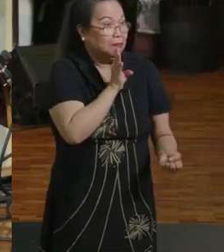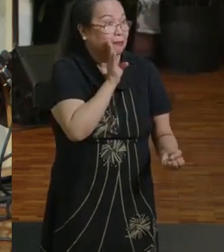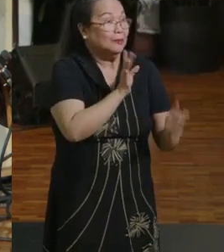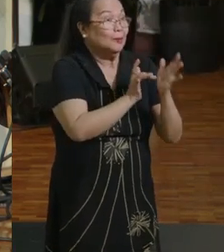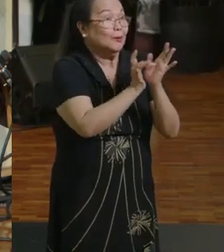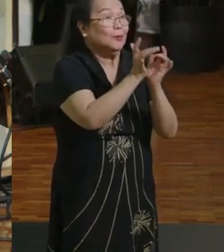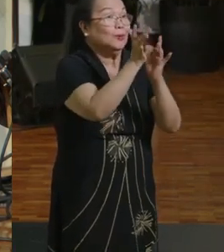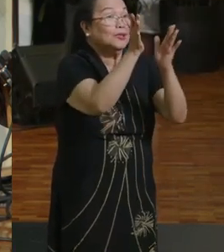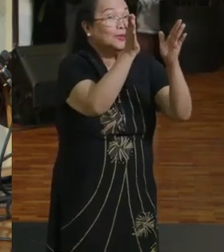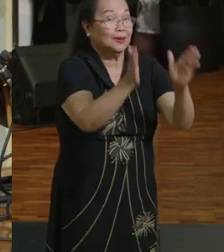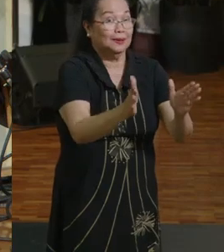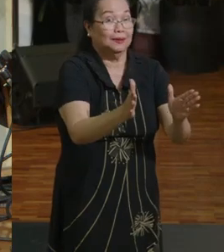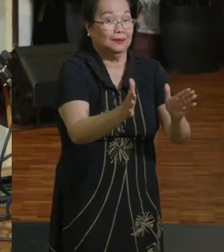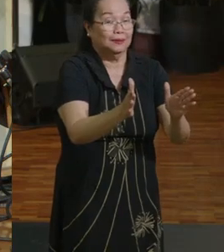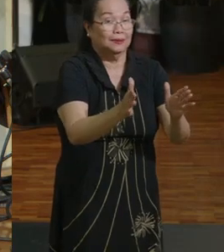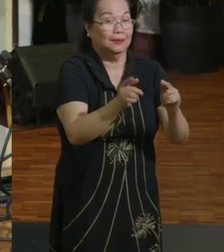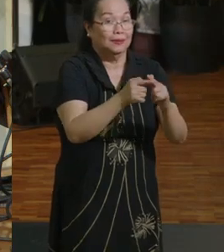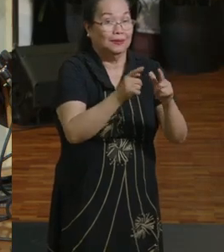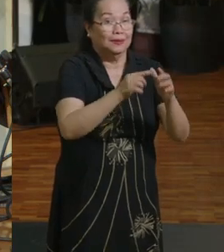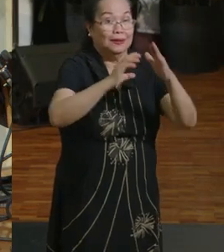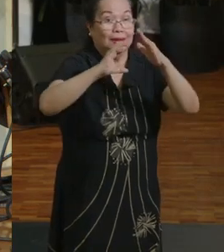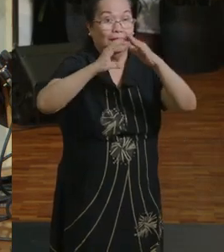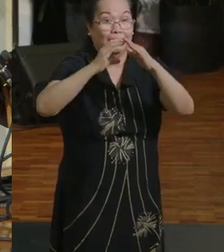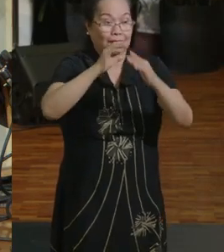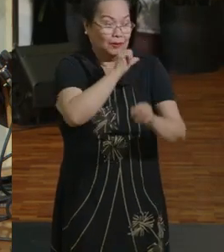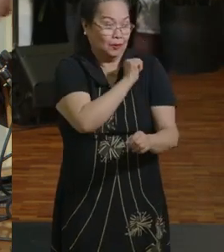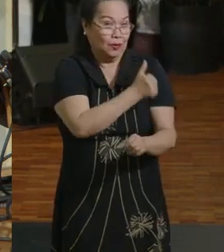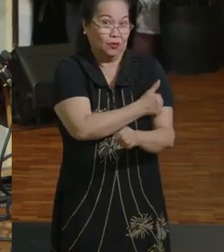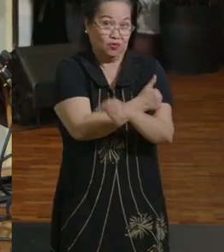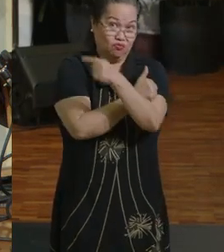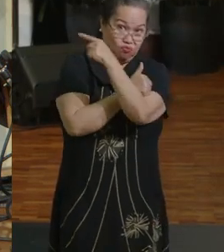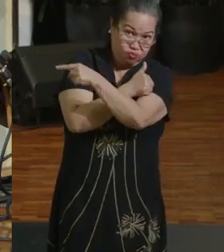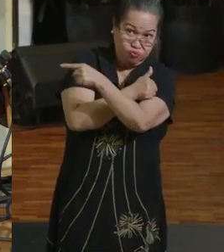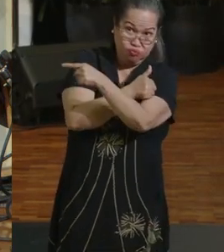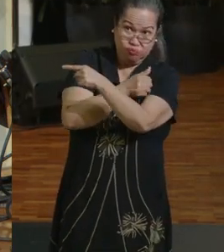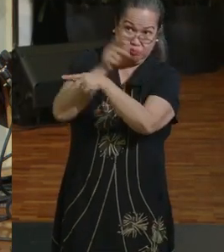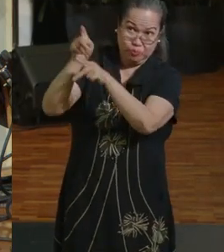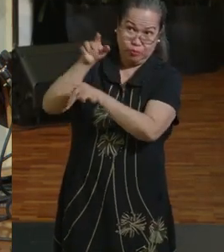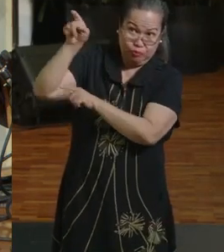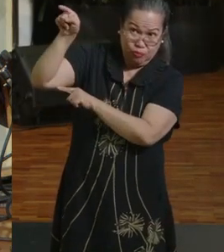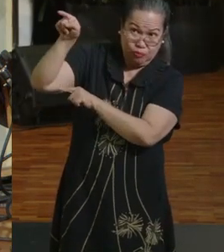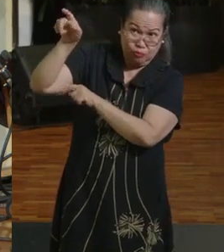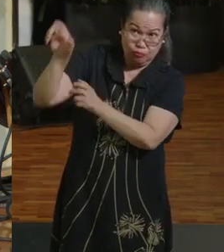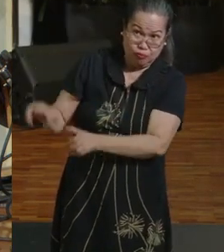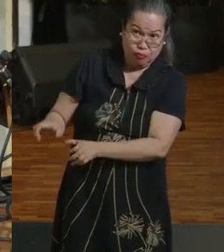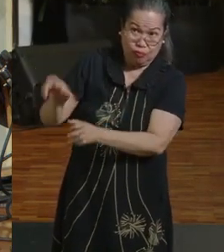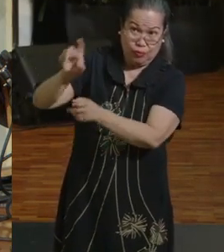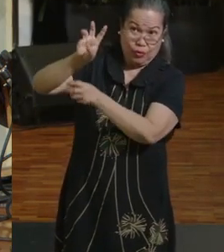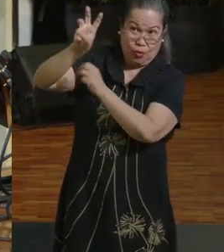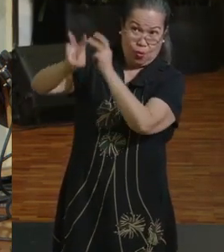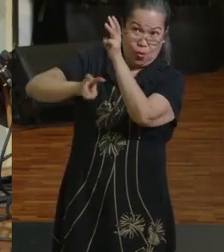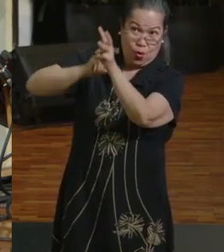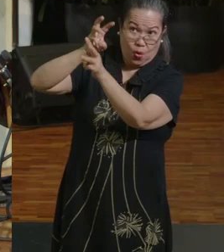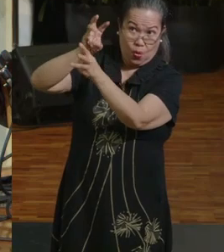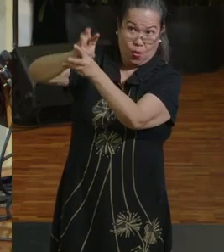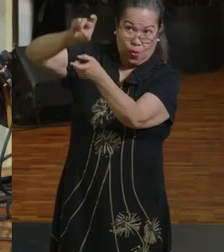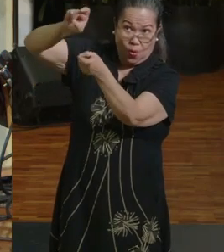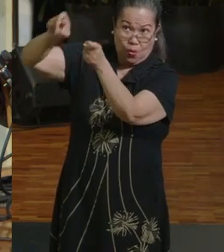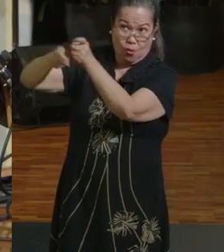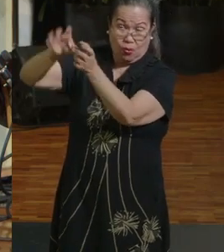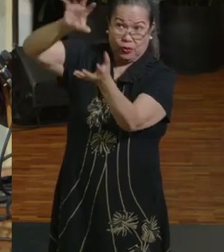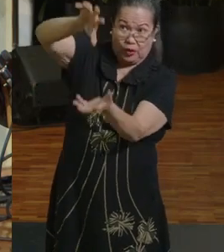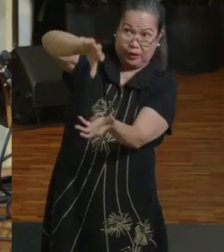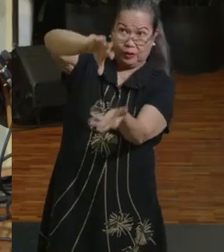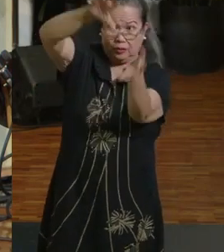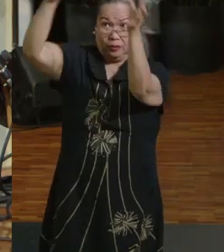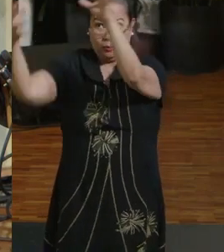Kristiyano ito, "before the city authority, shouting, 'These men who have turned the world upside